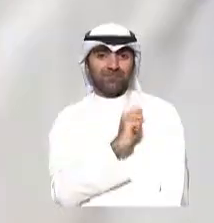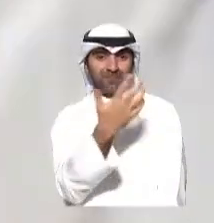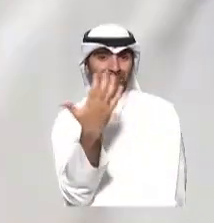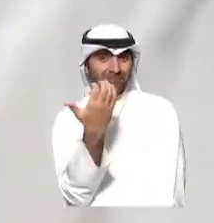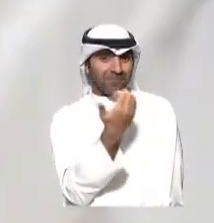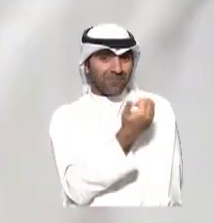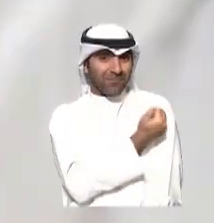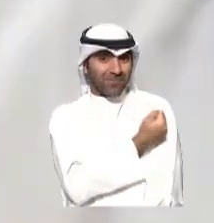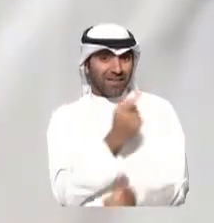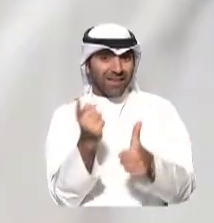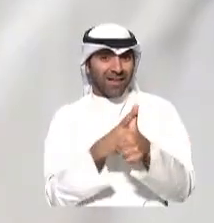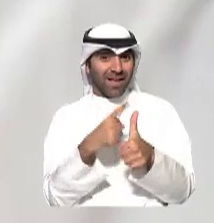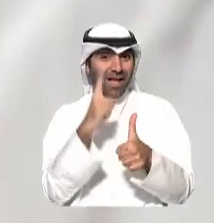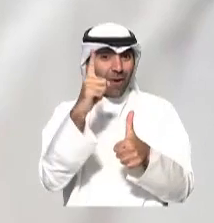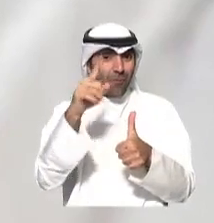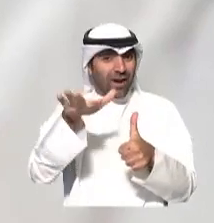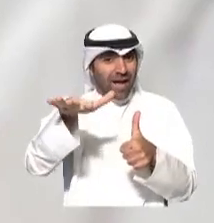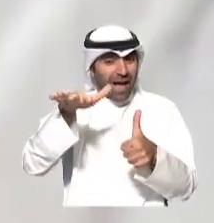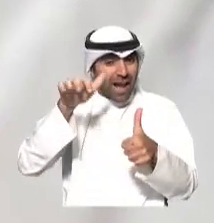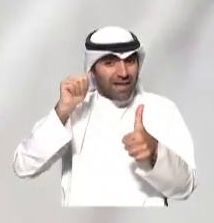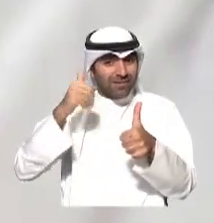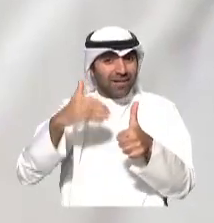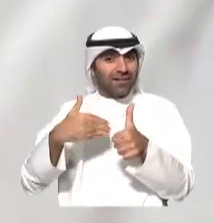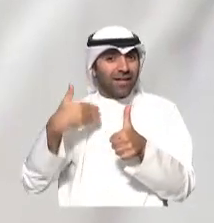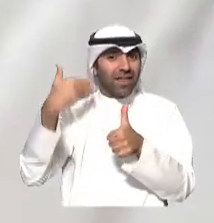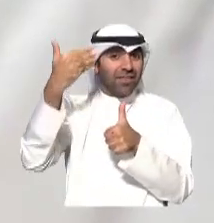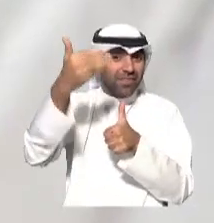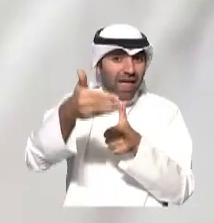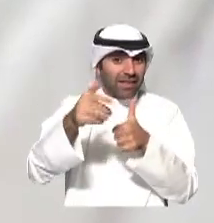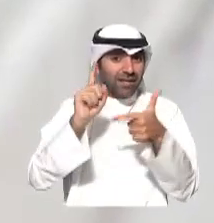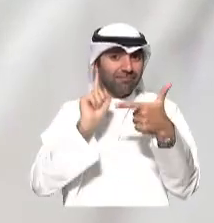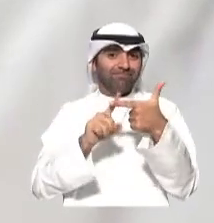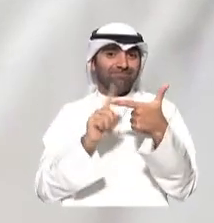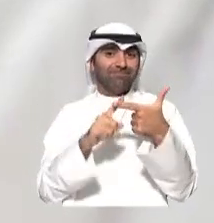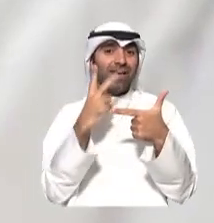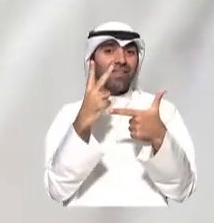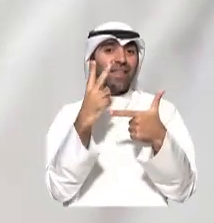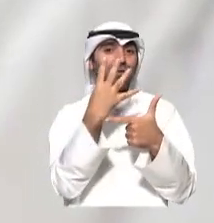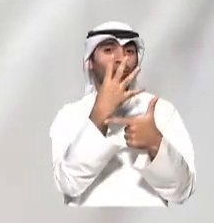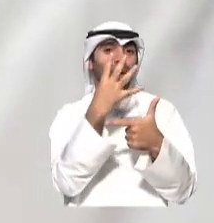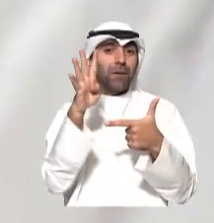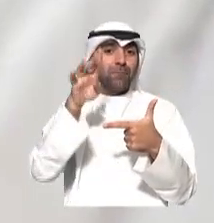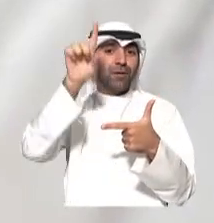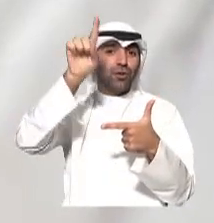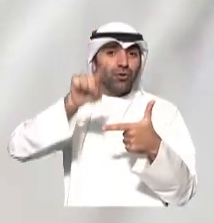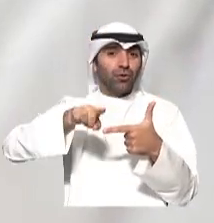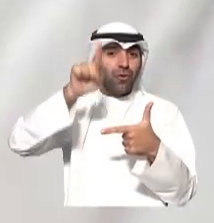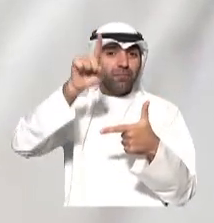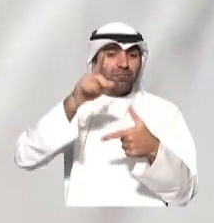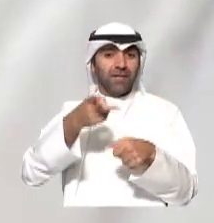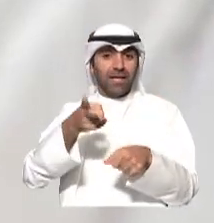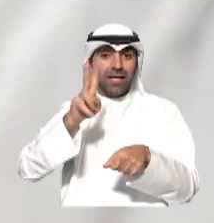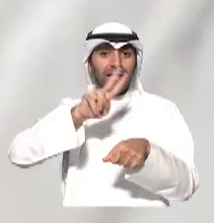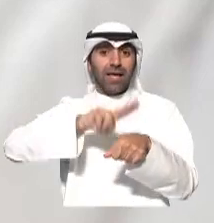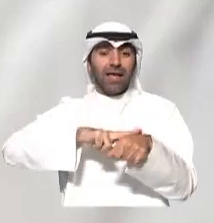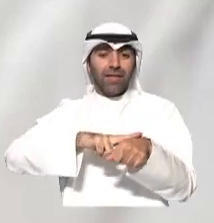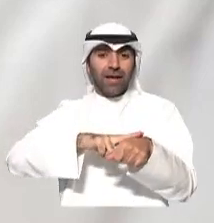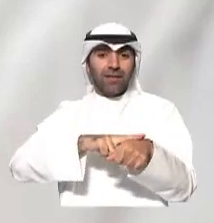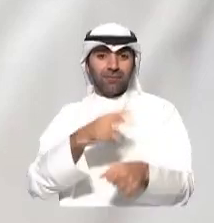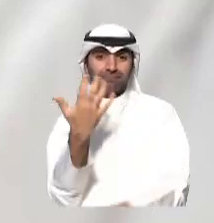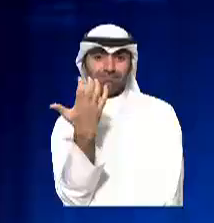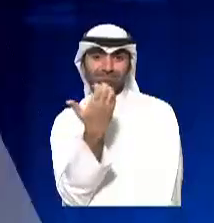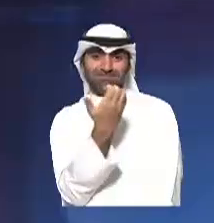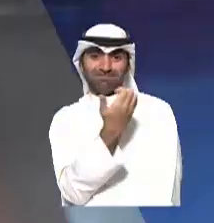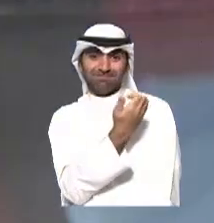لقاح فايزر بيونتك اعتبارا من اليوم 3 مايو. كما قررت الوزارة إعطاء الجرعة الثانية من